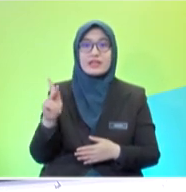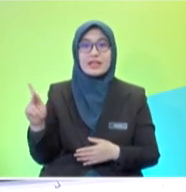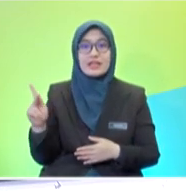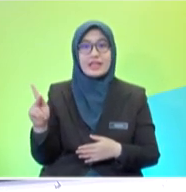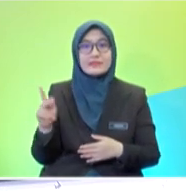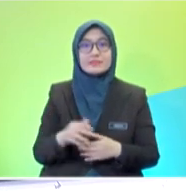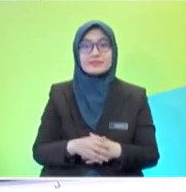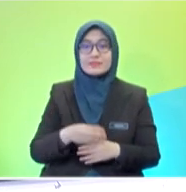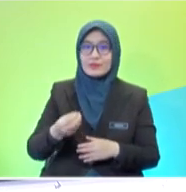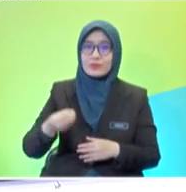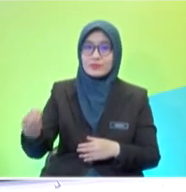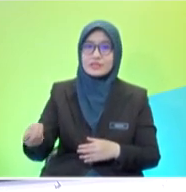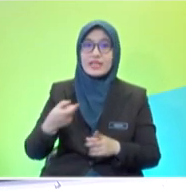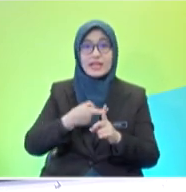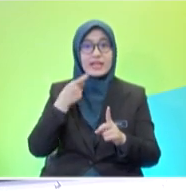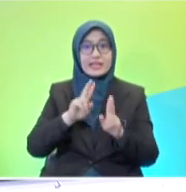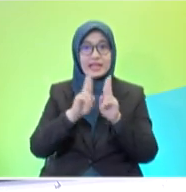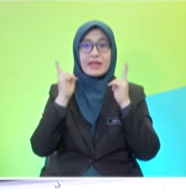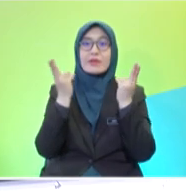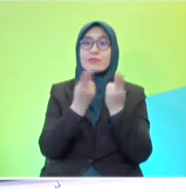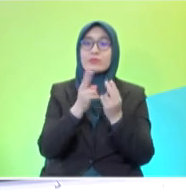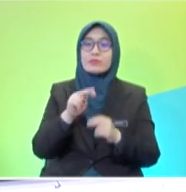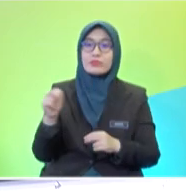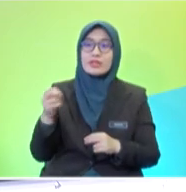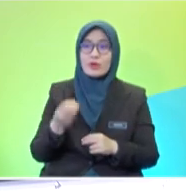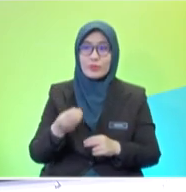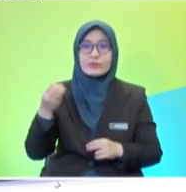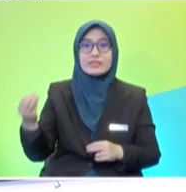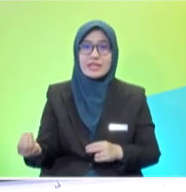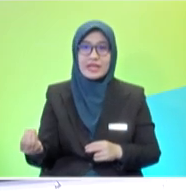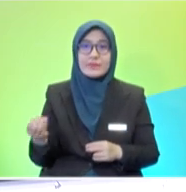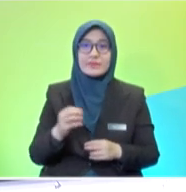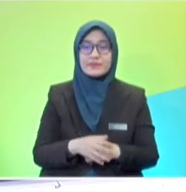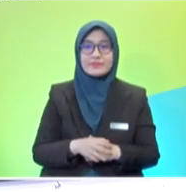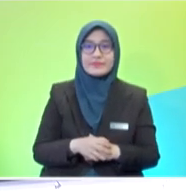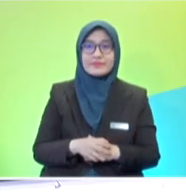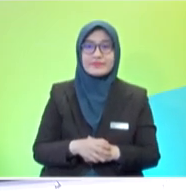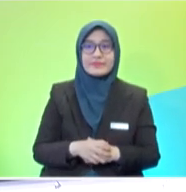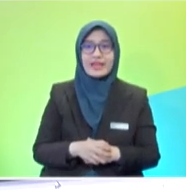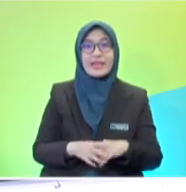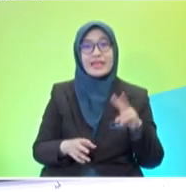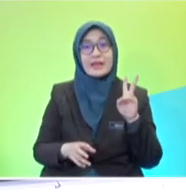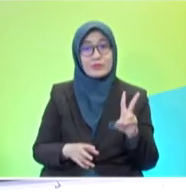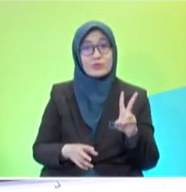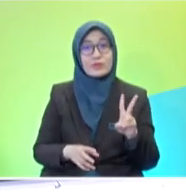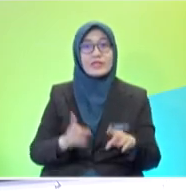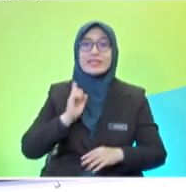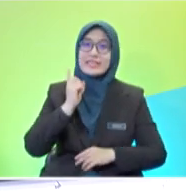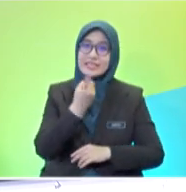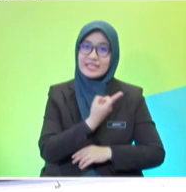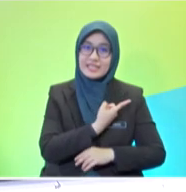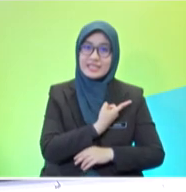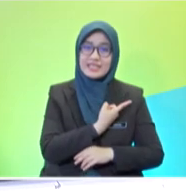objek dan kemudiannya kita bilang Baki Kemudian untuk segmen yang kedua ini kita membuat